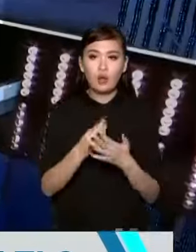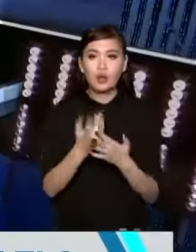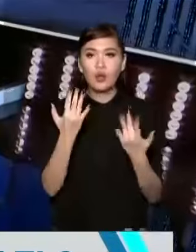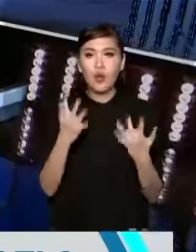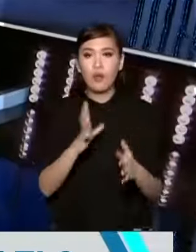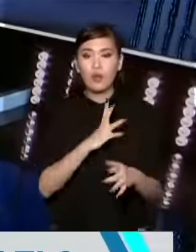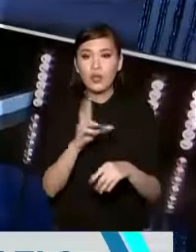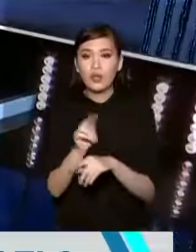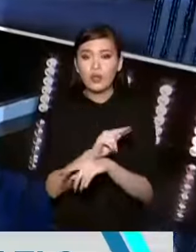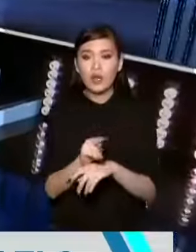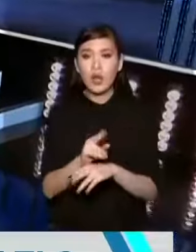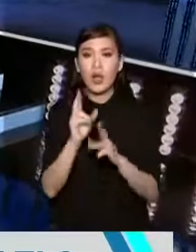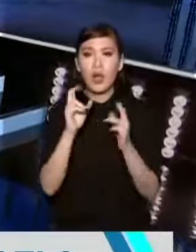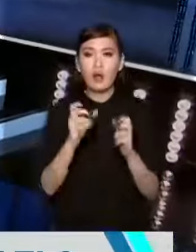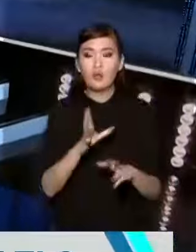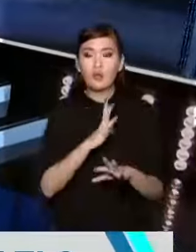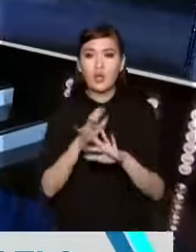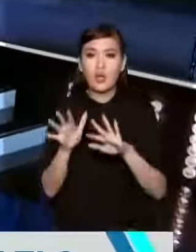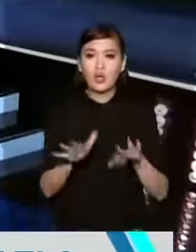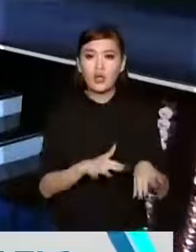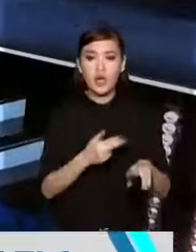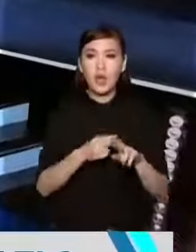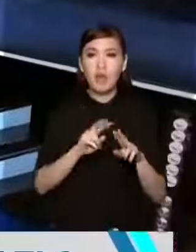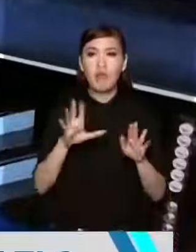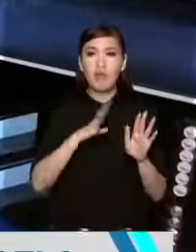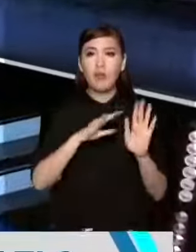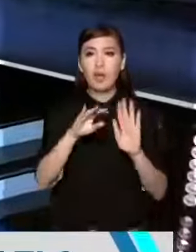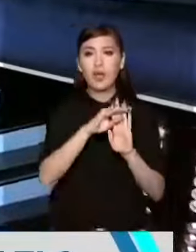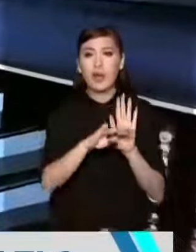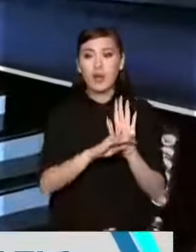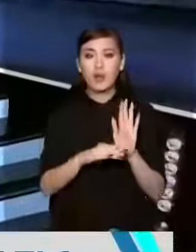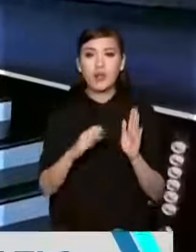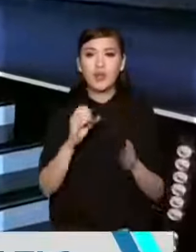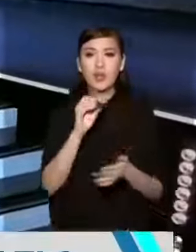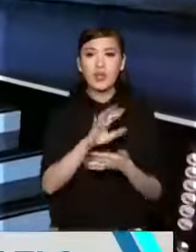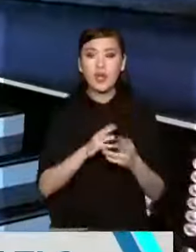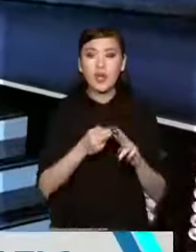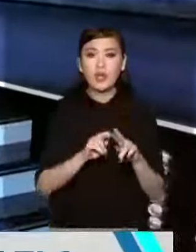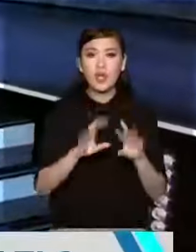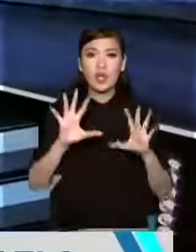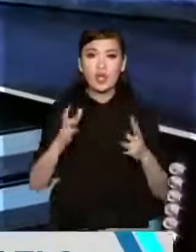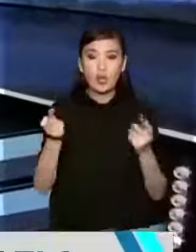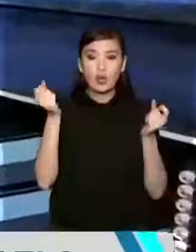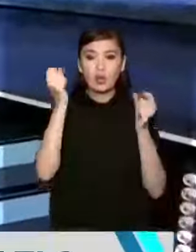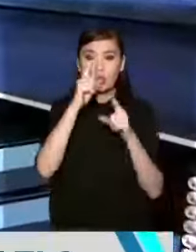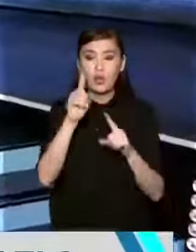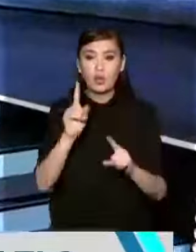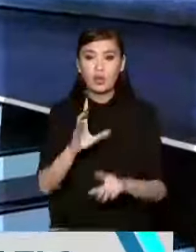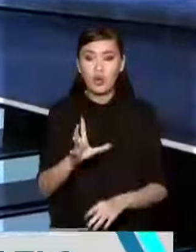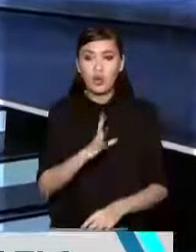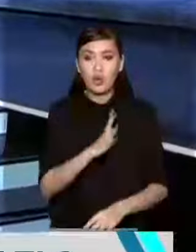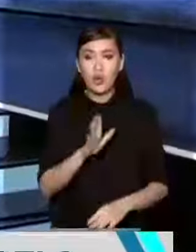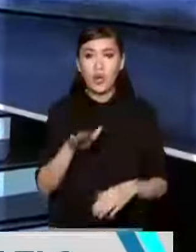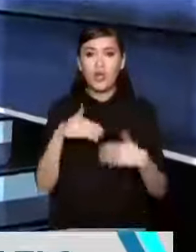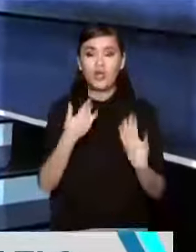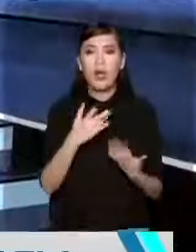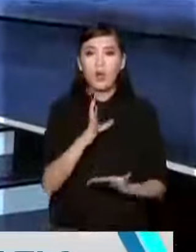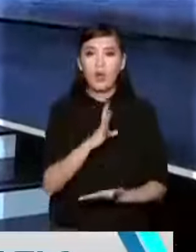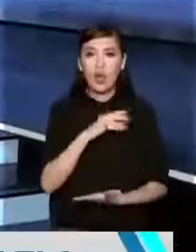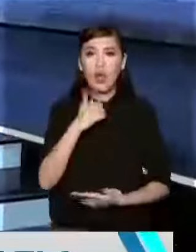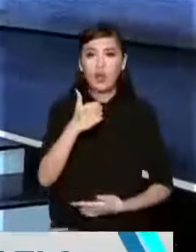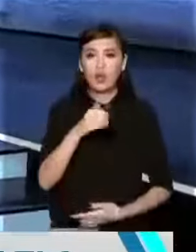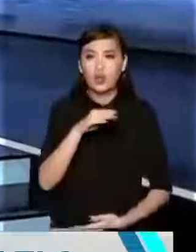как проводились инвестиционные программы и тому подобное. И если обнаружится, что действительно, слушай, ну мы тебе делали хороший